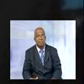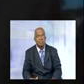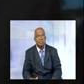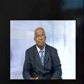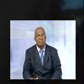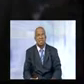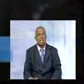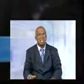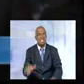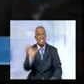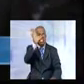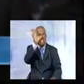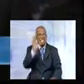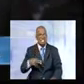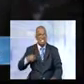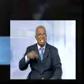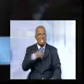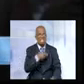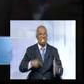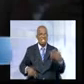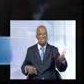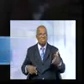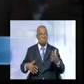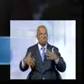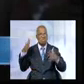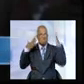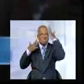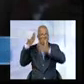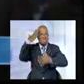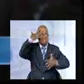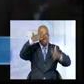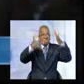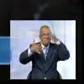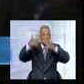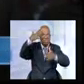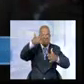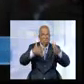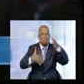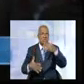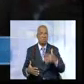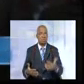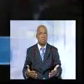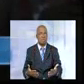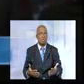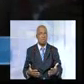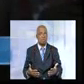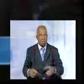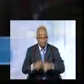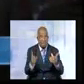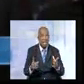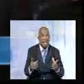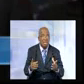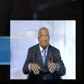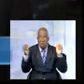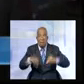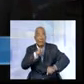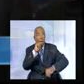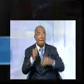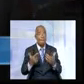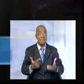Les assaillants nous ont trouvés face à eux sans peur, comme toujours. Nous ne nous laisserons jamais dominer par les